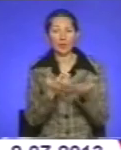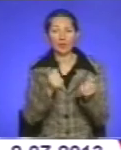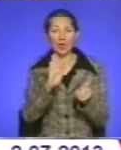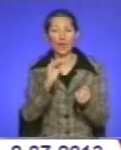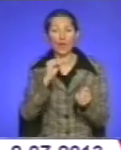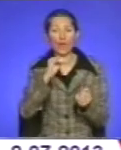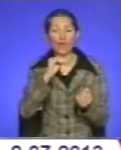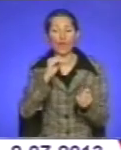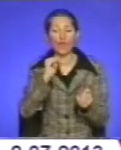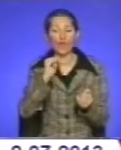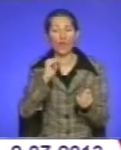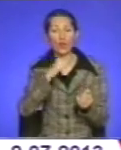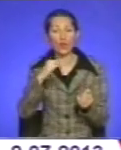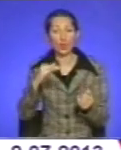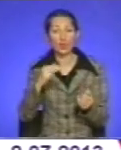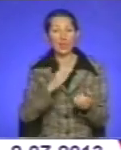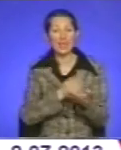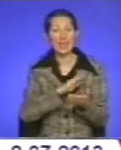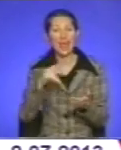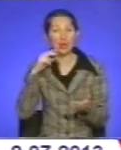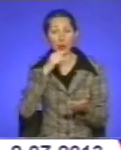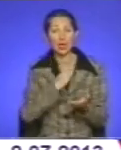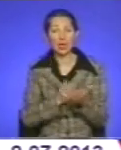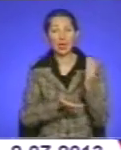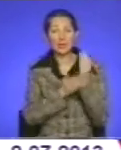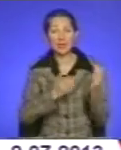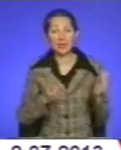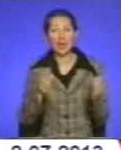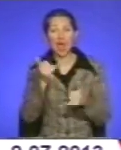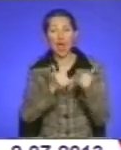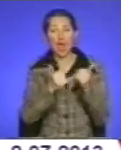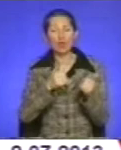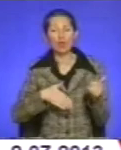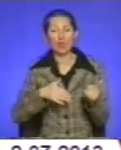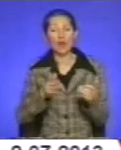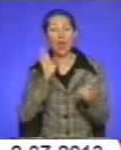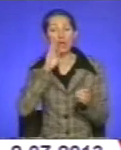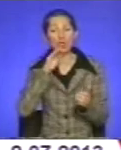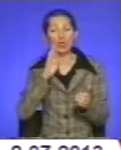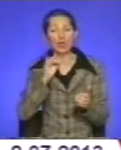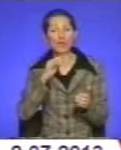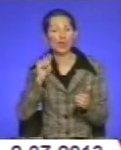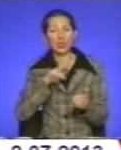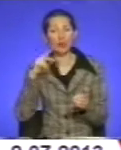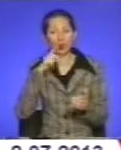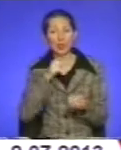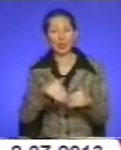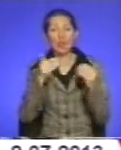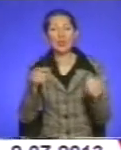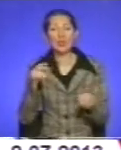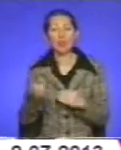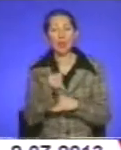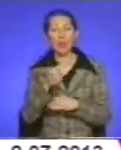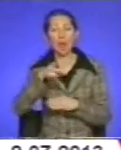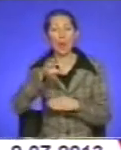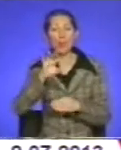поширений наші, за це не отруйні, і лісовий, і жовточерев, і водяний. Найбільше змій водиться у Монастириському, Гусятинському,